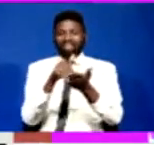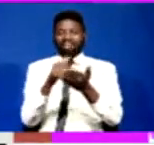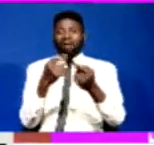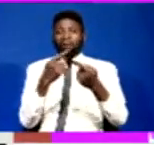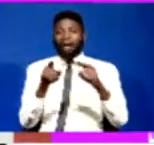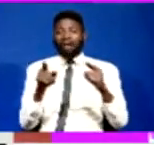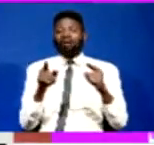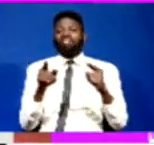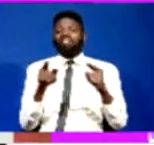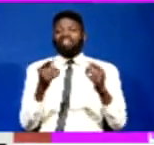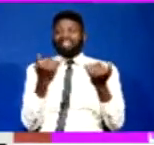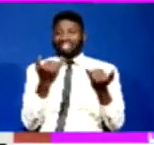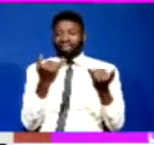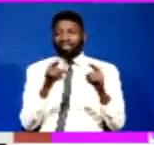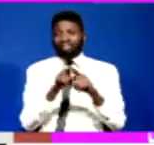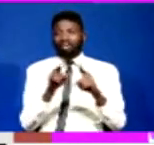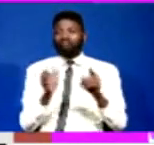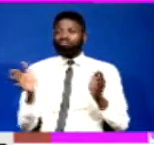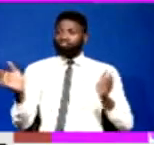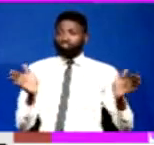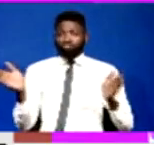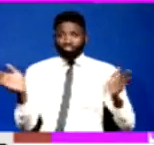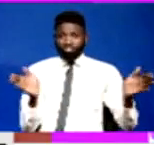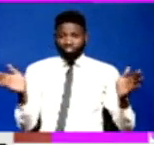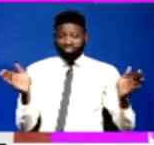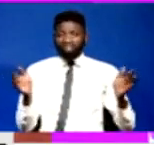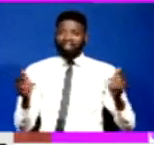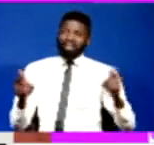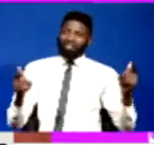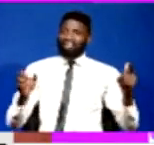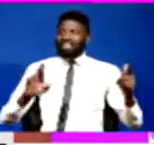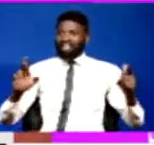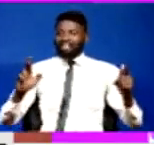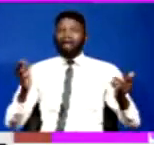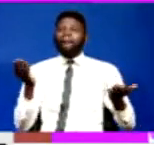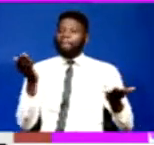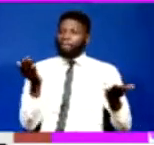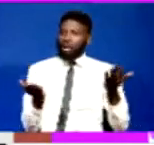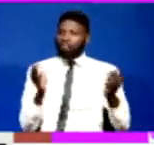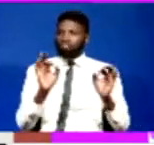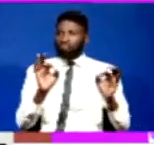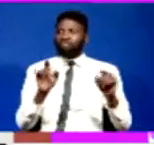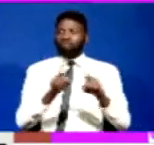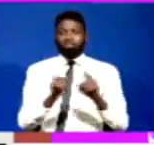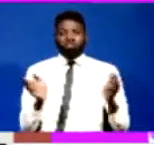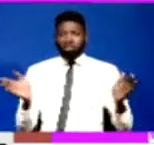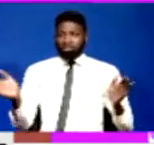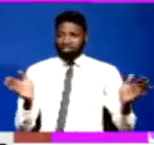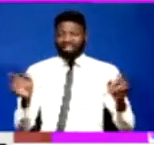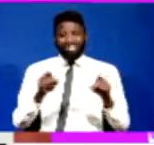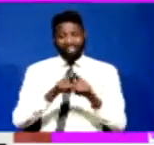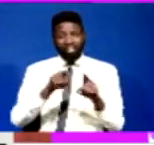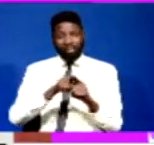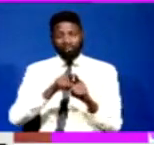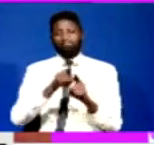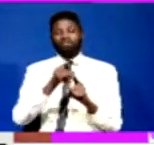is basically through the sides. Left channel, right channel is quite balanced on these, and the entrance in the final third